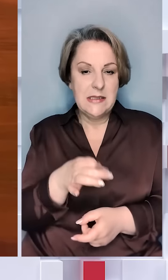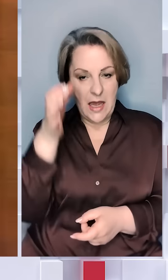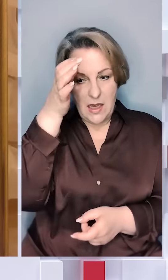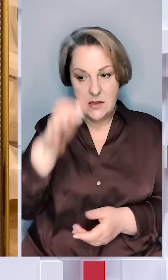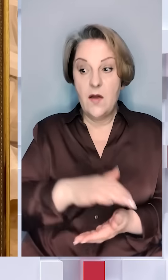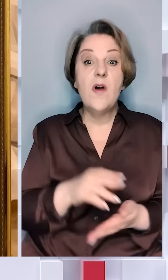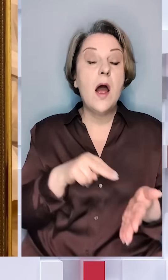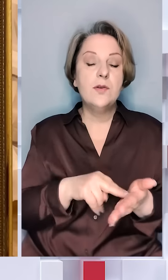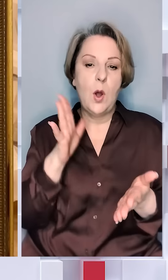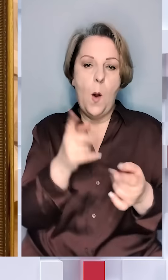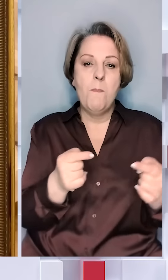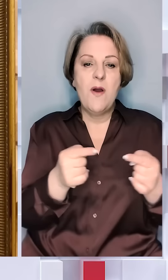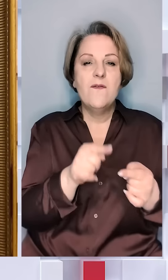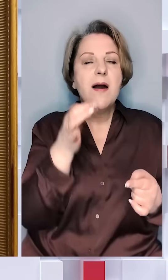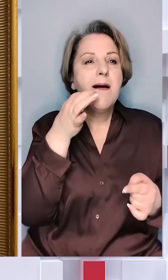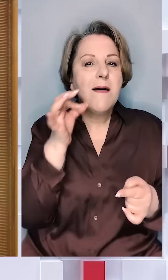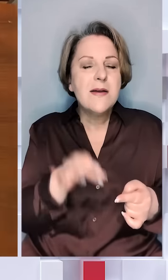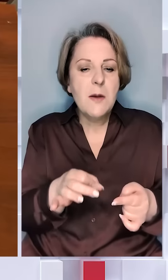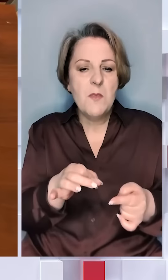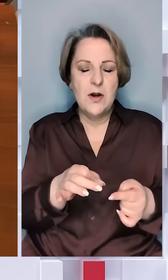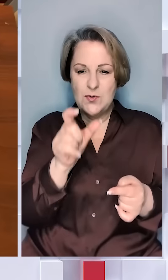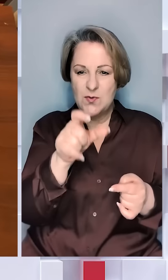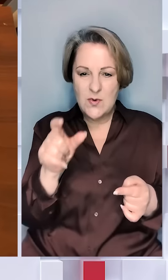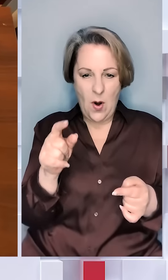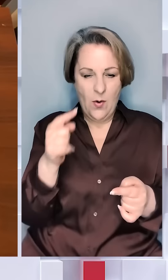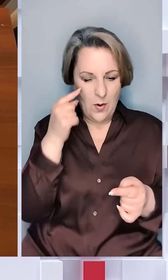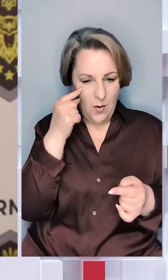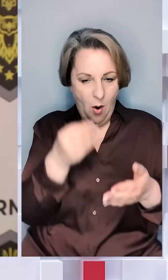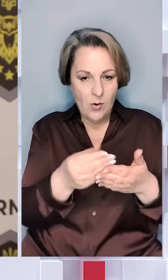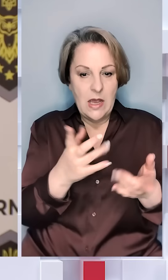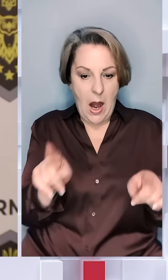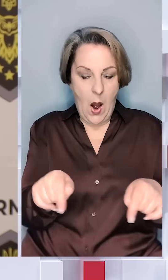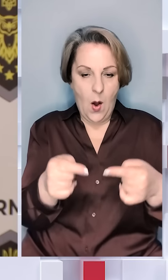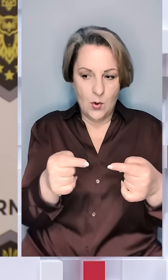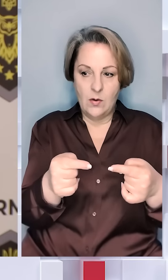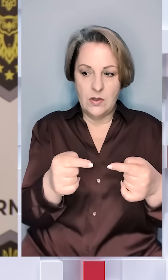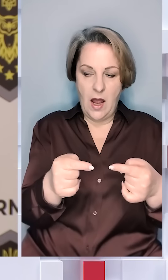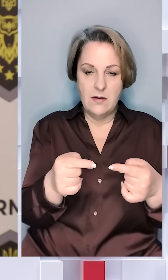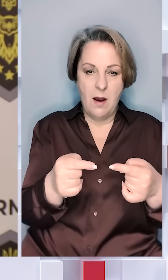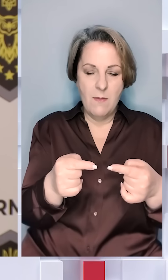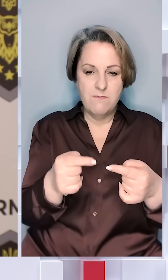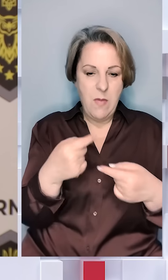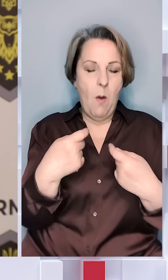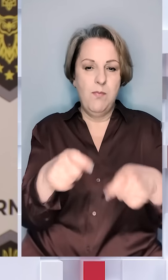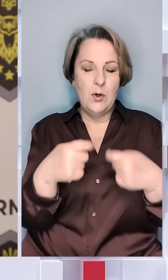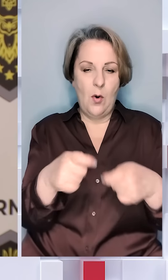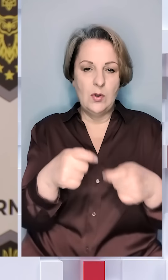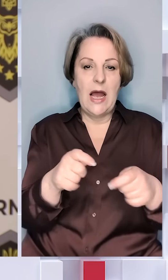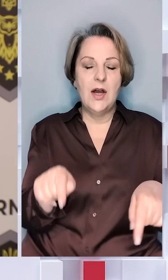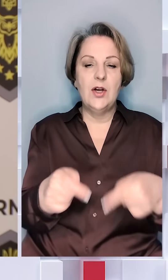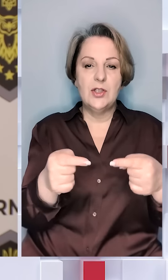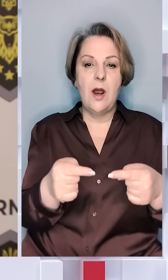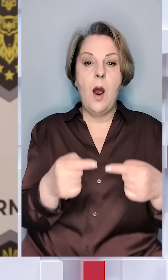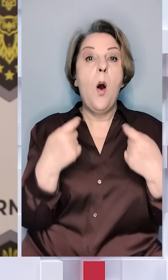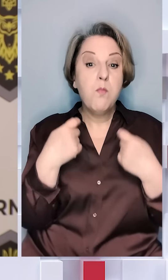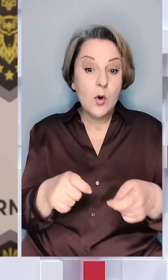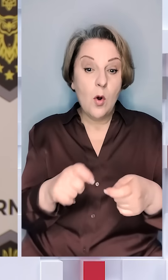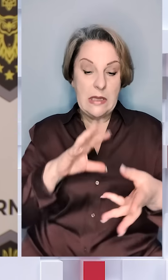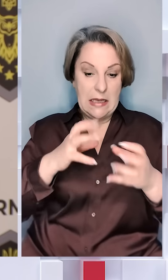Ціну картин вже буде визначати ті експерти та оцінщики, яких організує площадка «Прозоро продажу», яку ми оберемо за